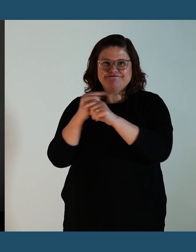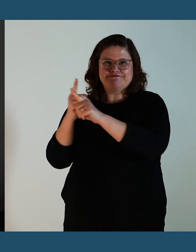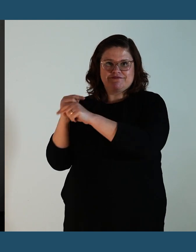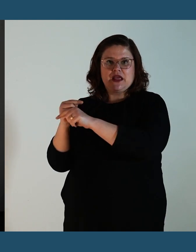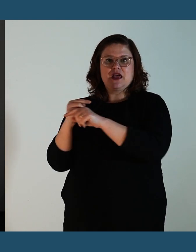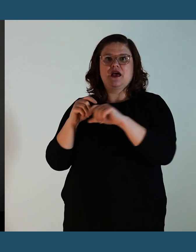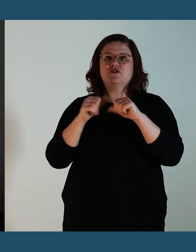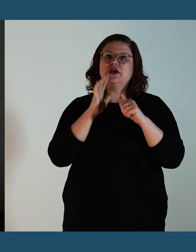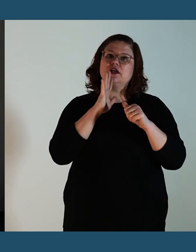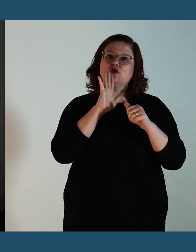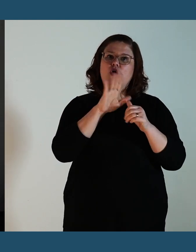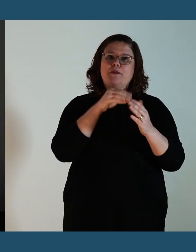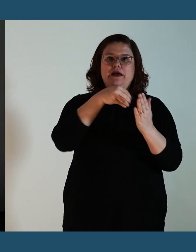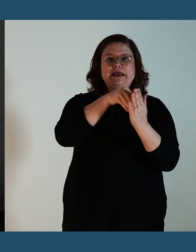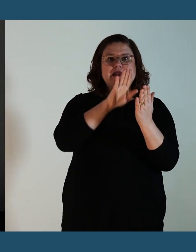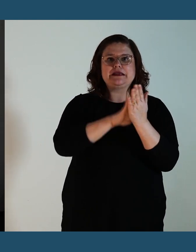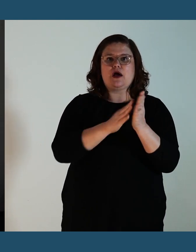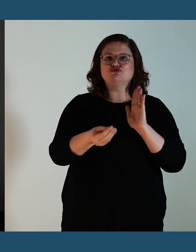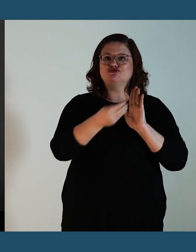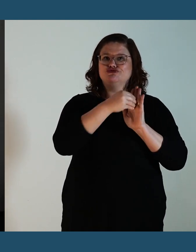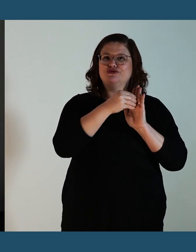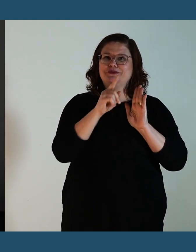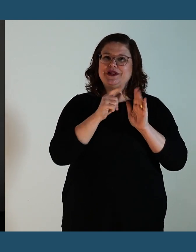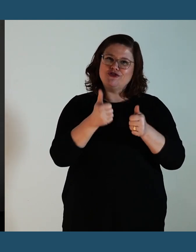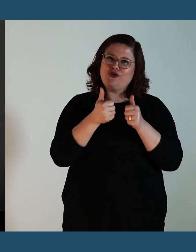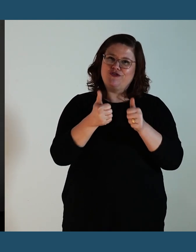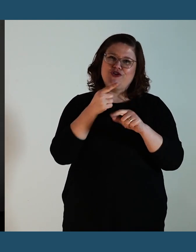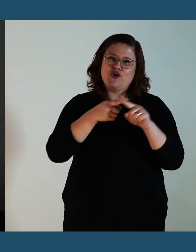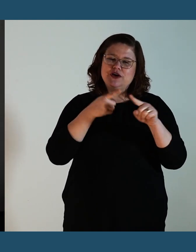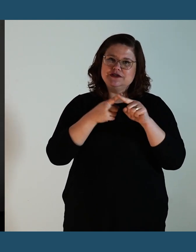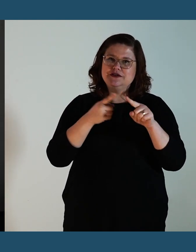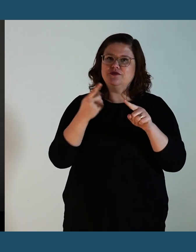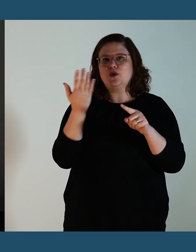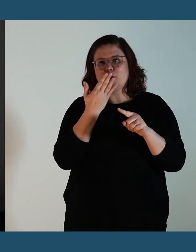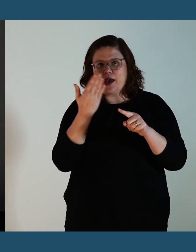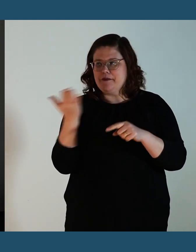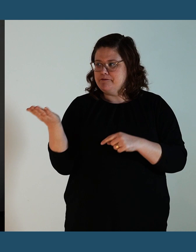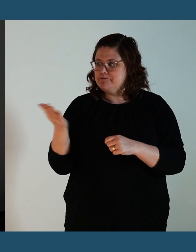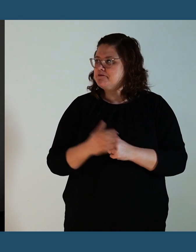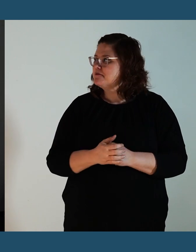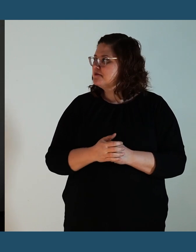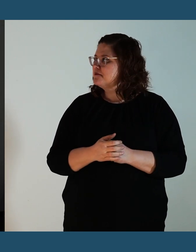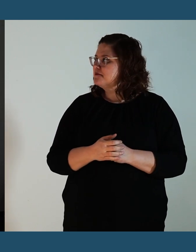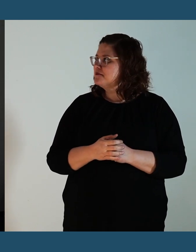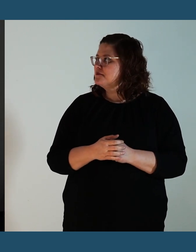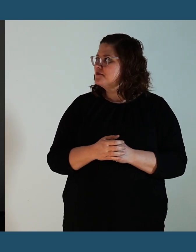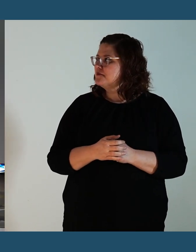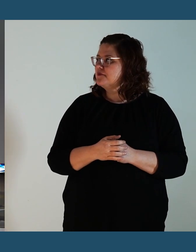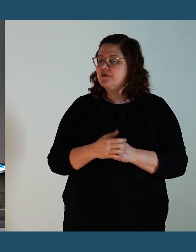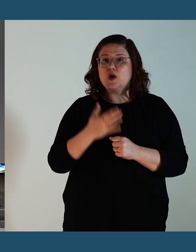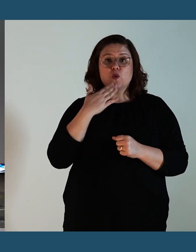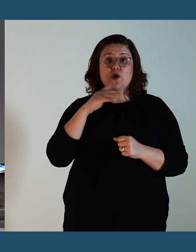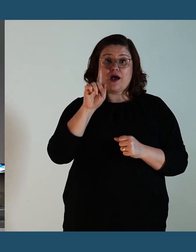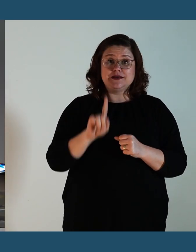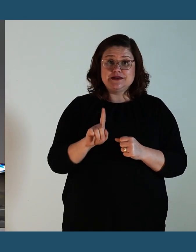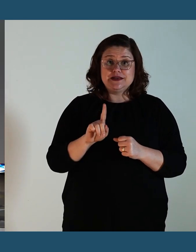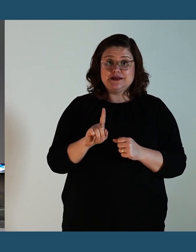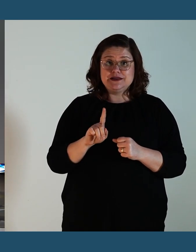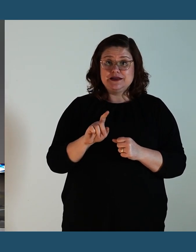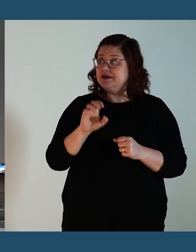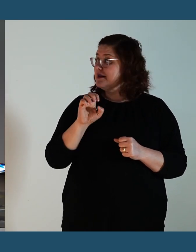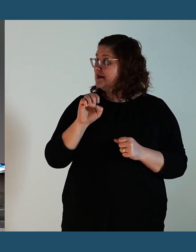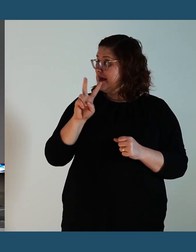ehdokas voi sen oman kirjauksensa meille lausua, sanotaanko näin. Kuka haluaa aloittaa?